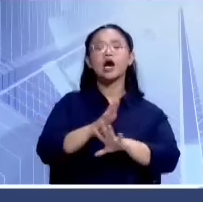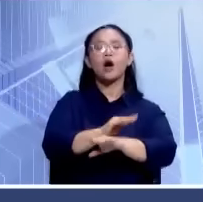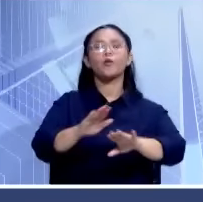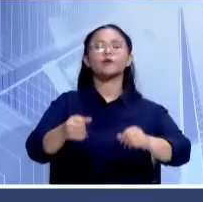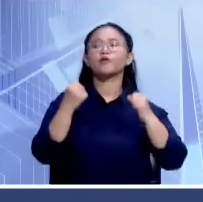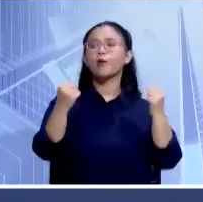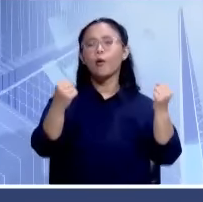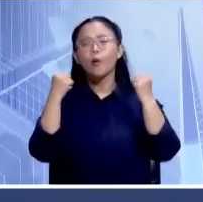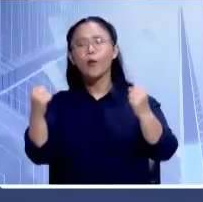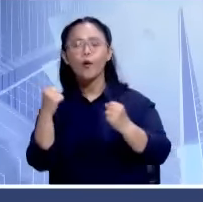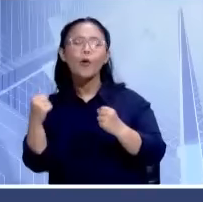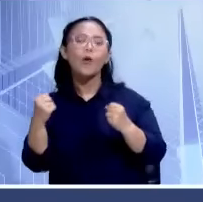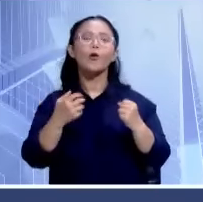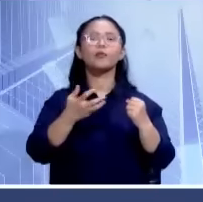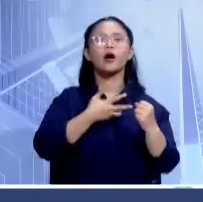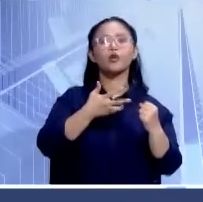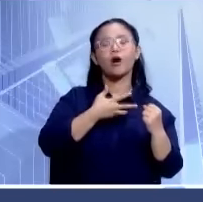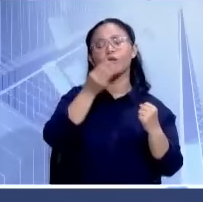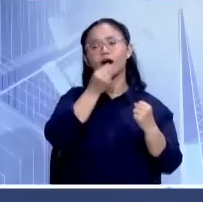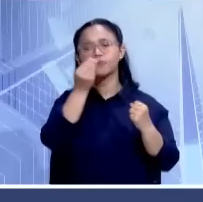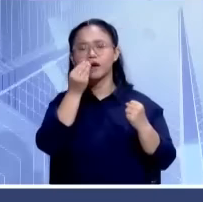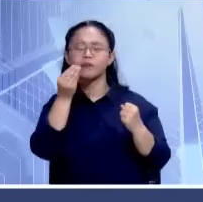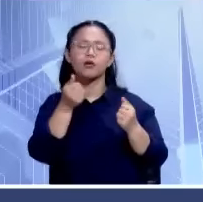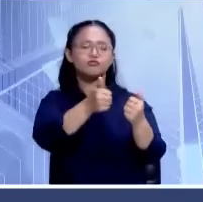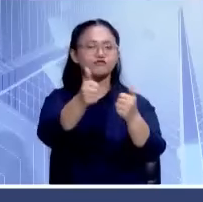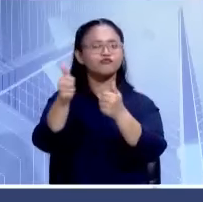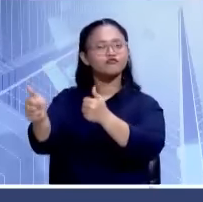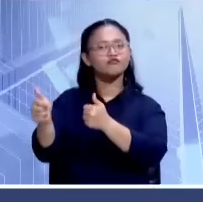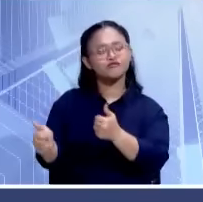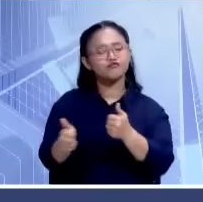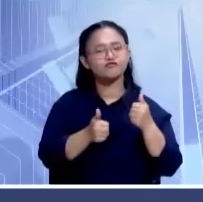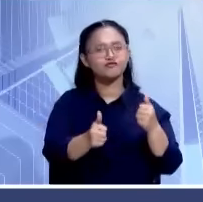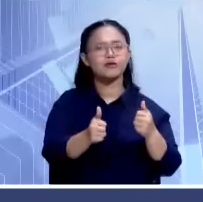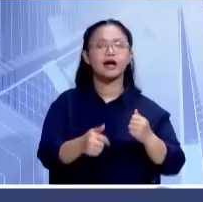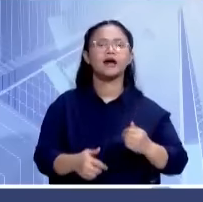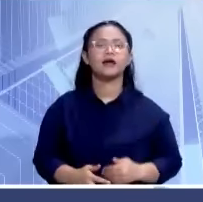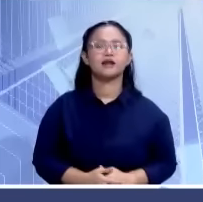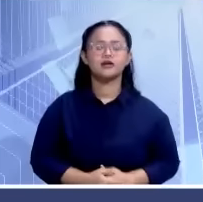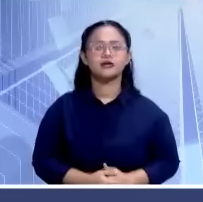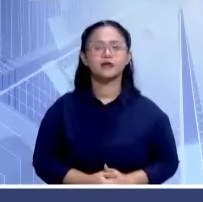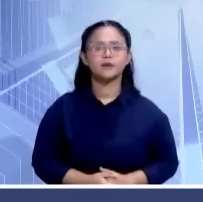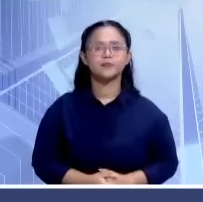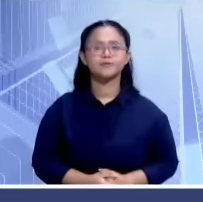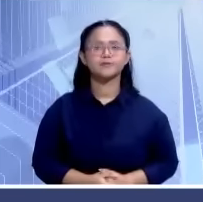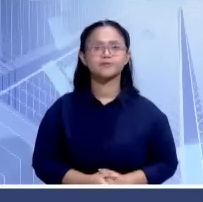antusiasme para siswa, siswi luar biasa sekali. Dan